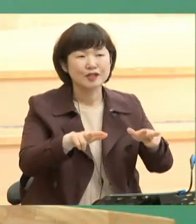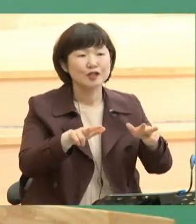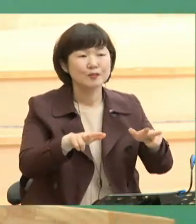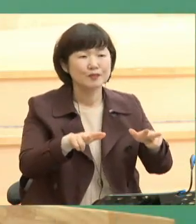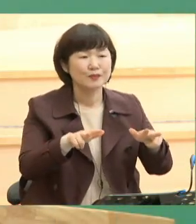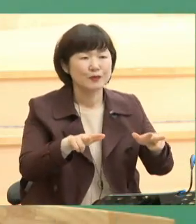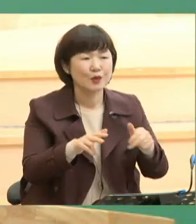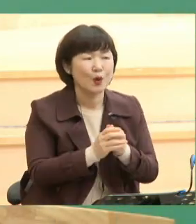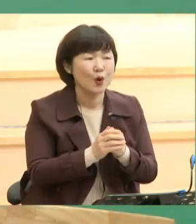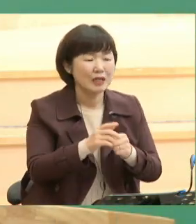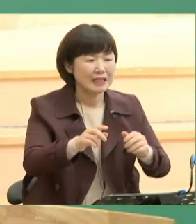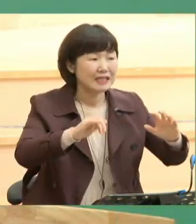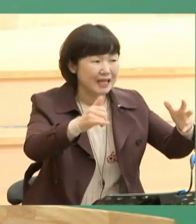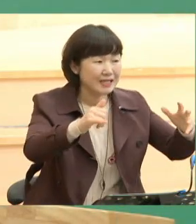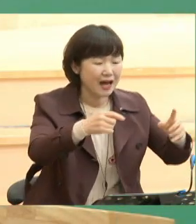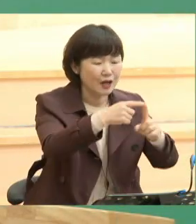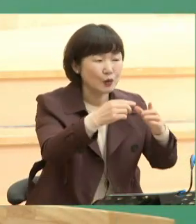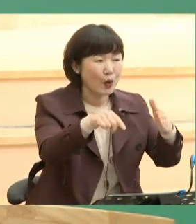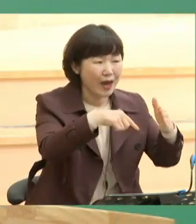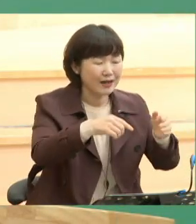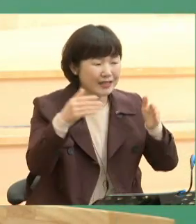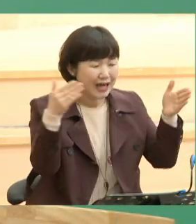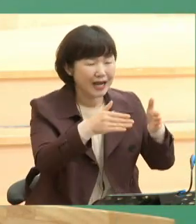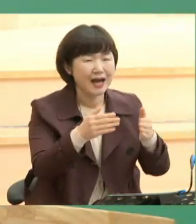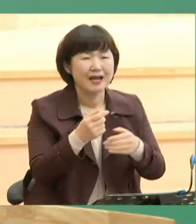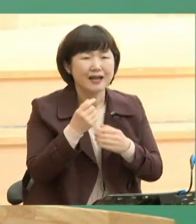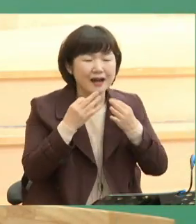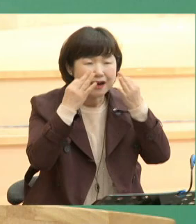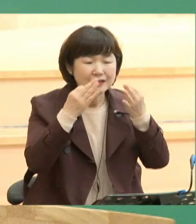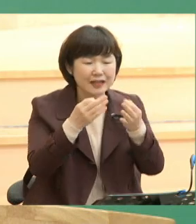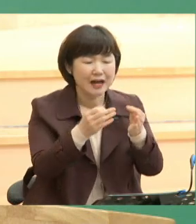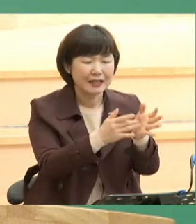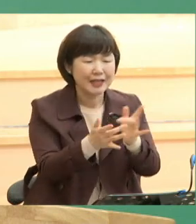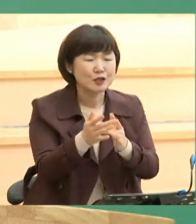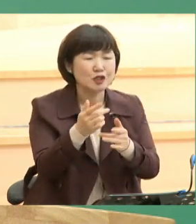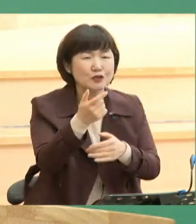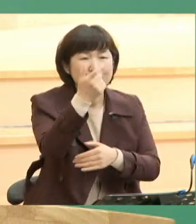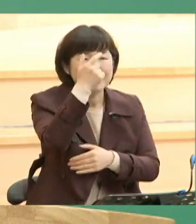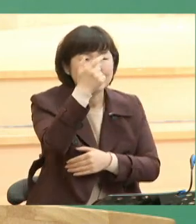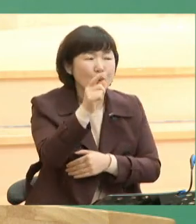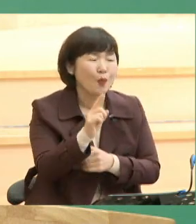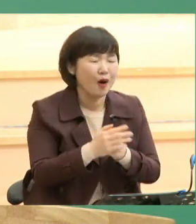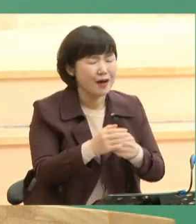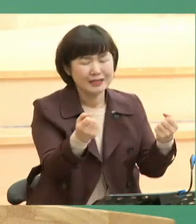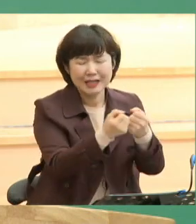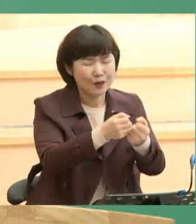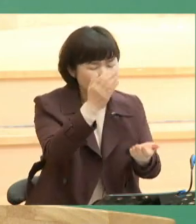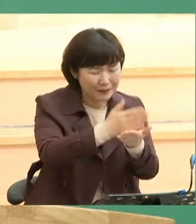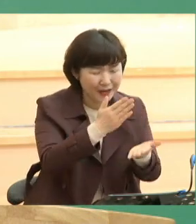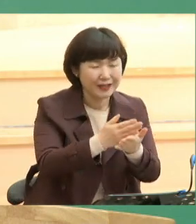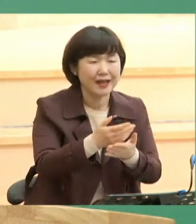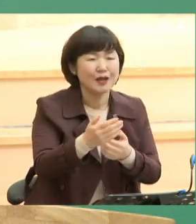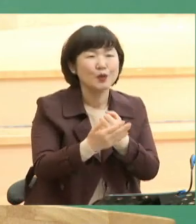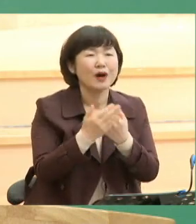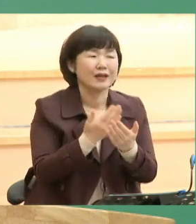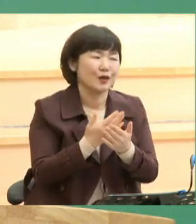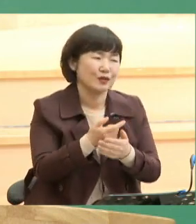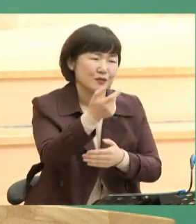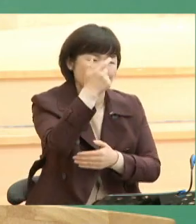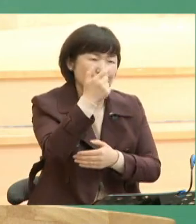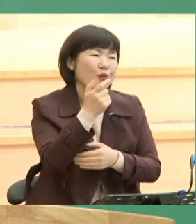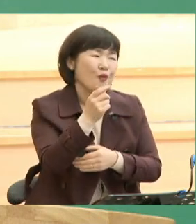지상 교회를 향한 우리 주님의 감자 란 기도제목이 있다면 싸우지 않게 하여 주시옵소서 여러분